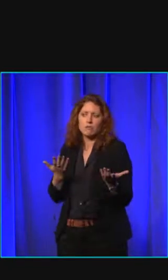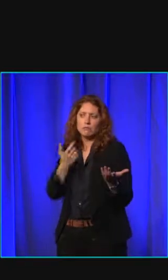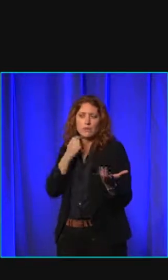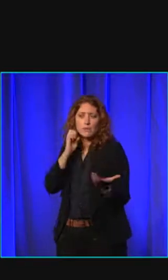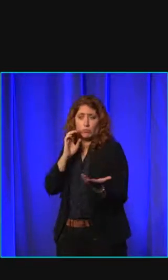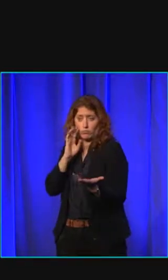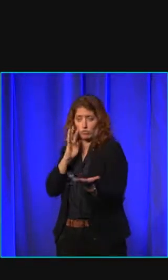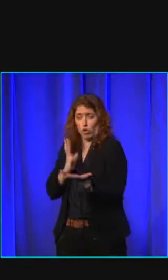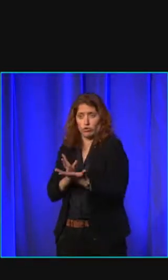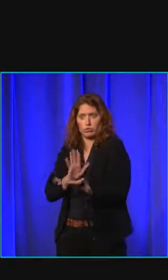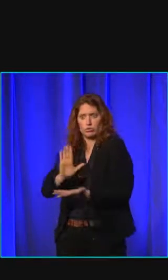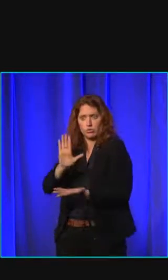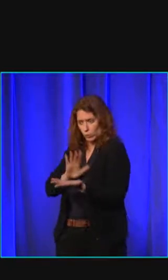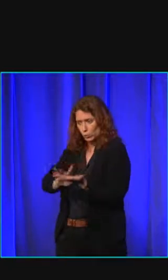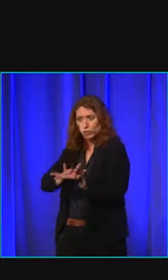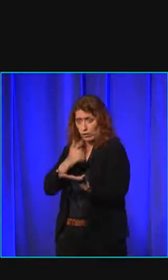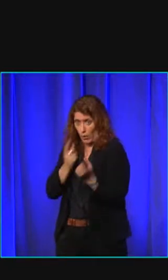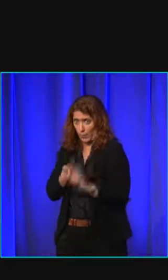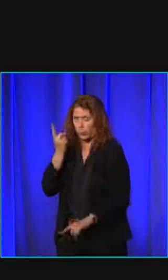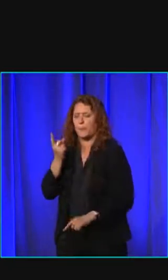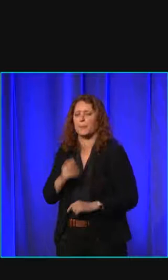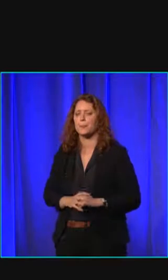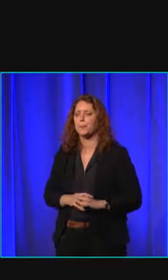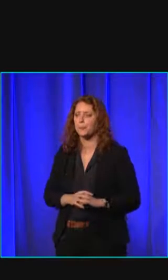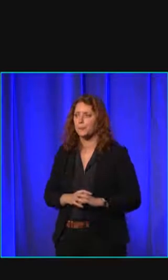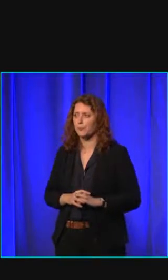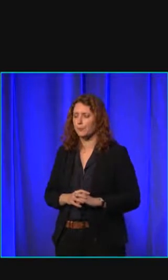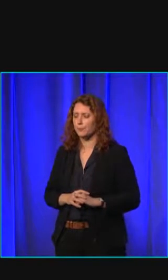du toucher est très prépondérant.